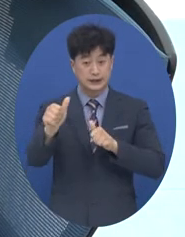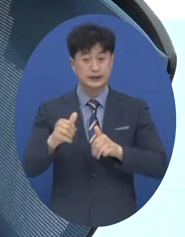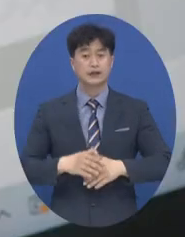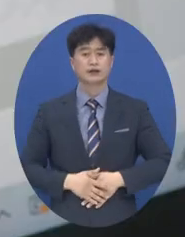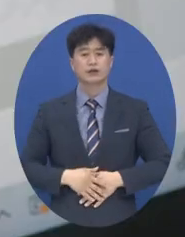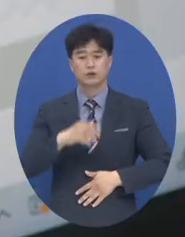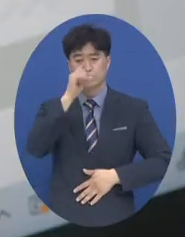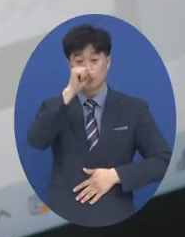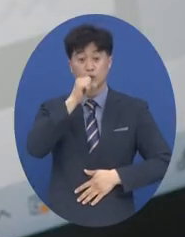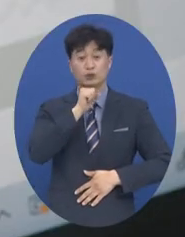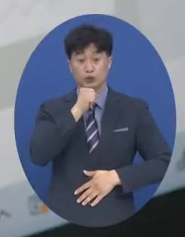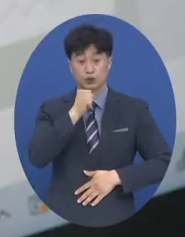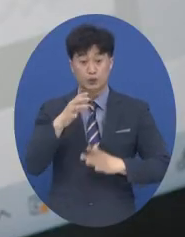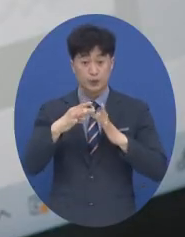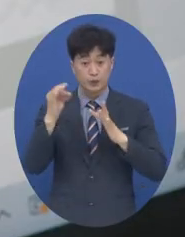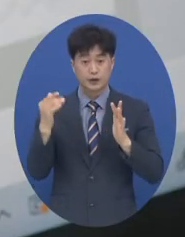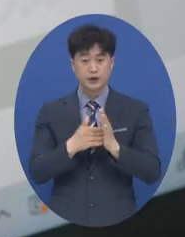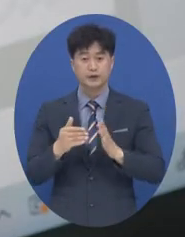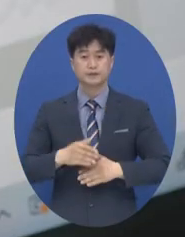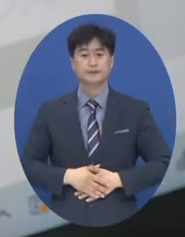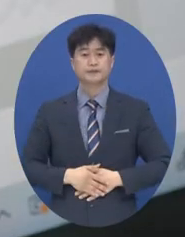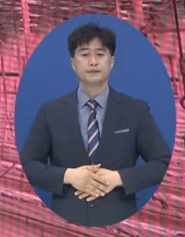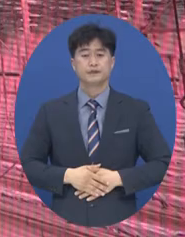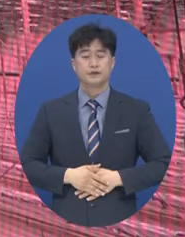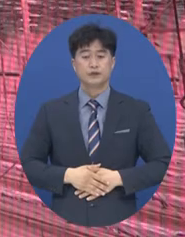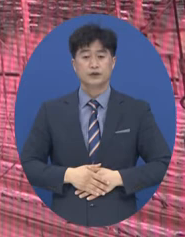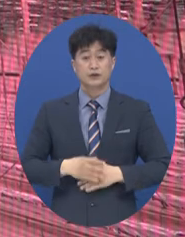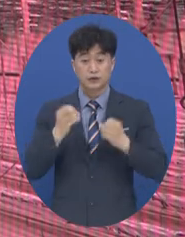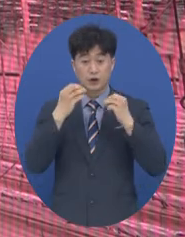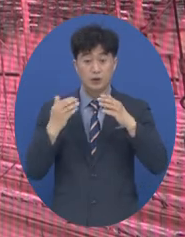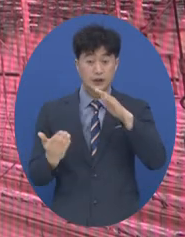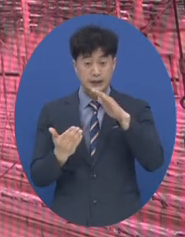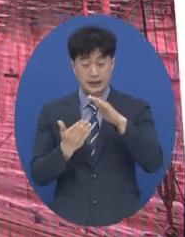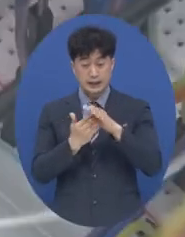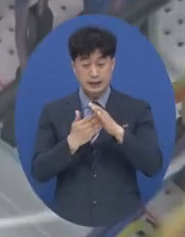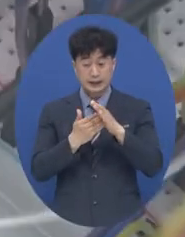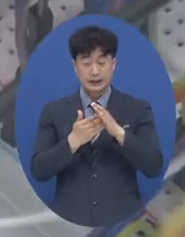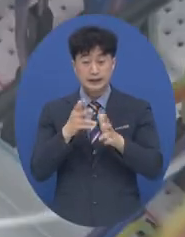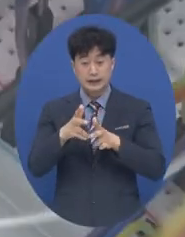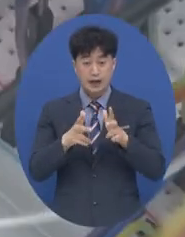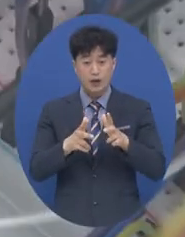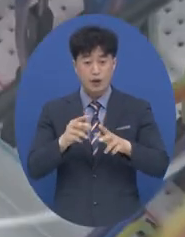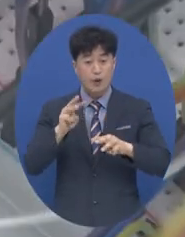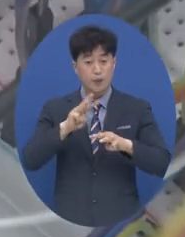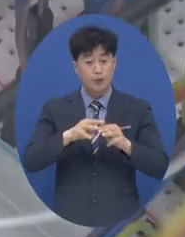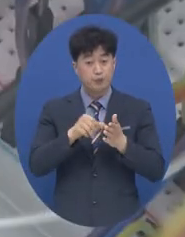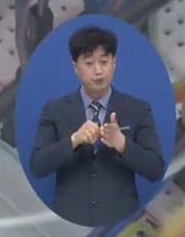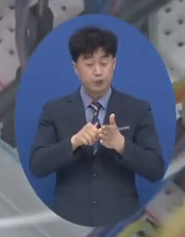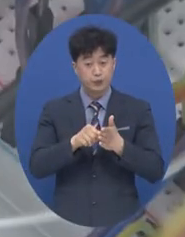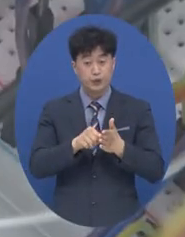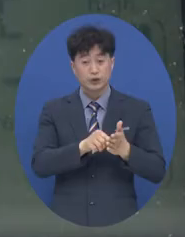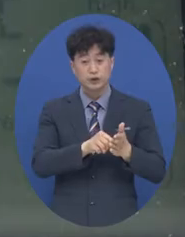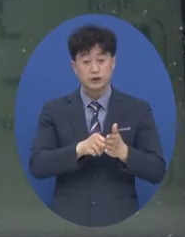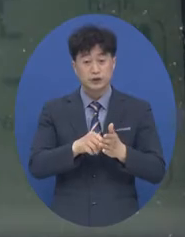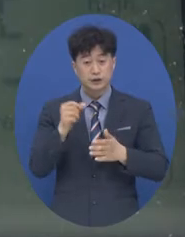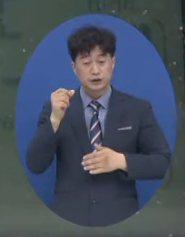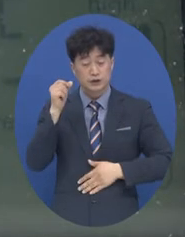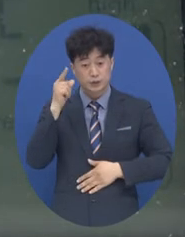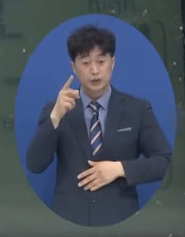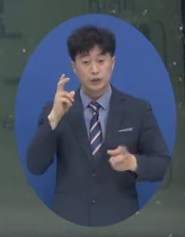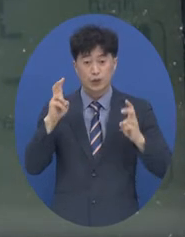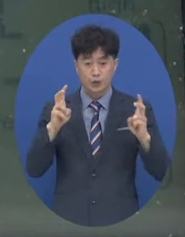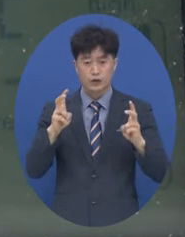던졌고 좋은 성적으로 선발됐습니다. 첨단 산업으로 꼽히는 농식품 스마트 팩토리 분야에서